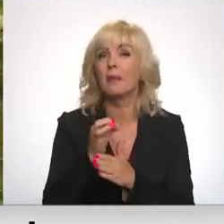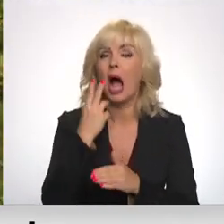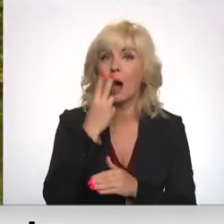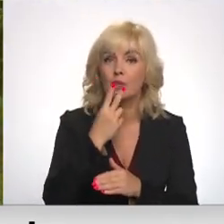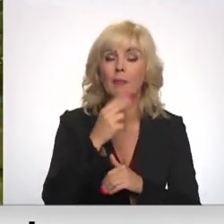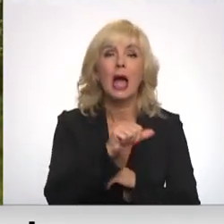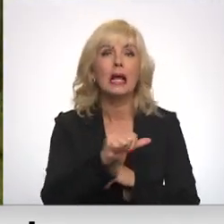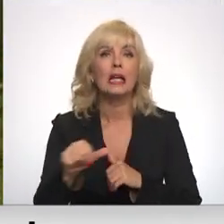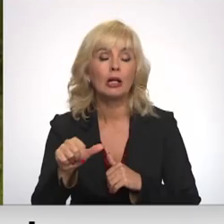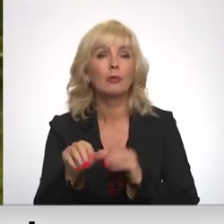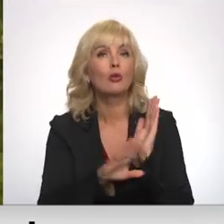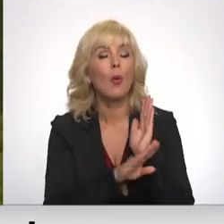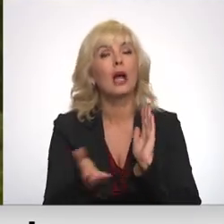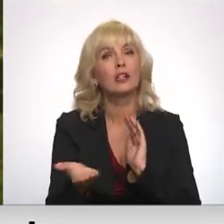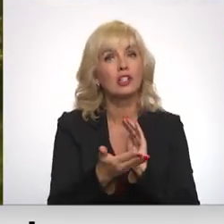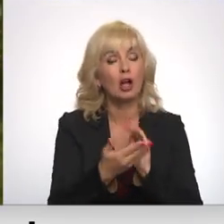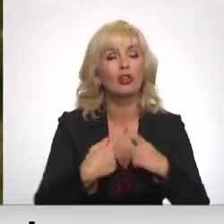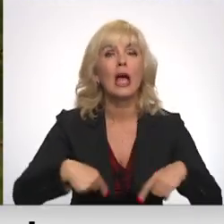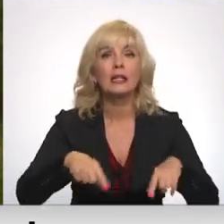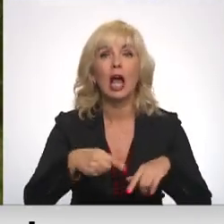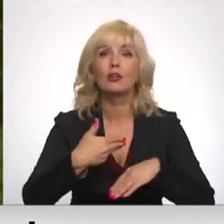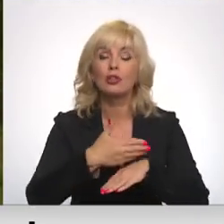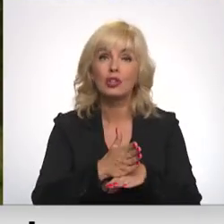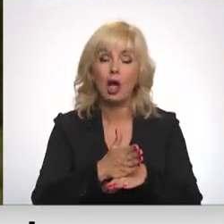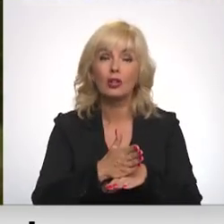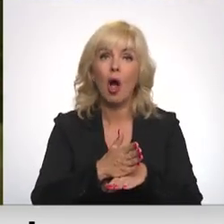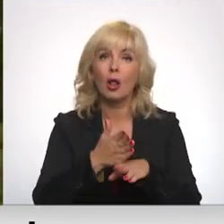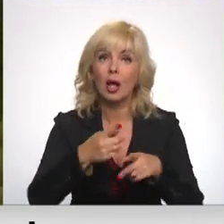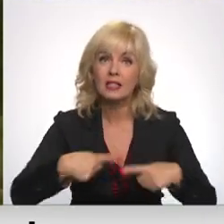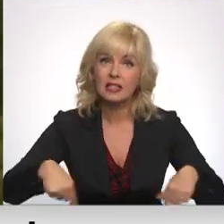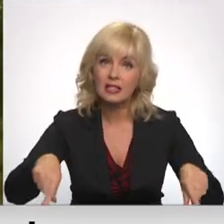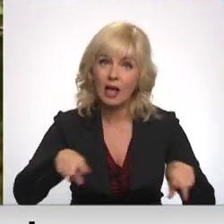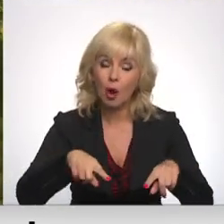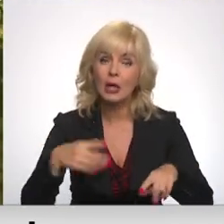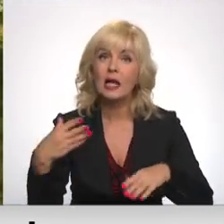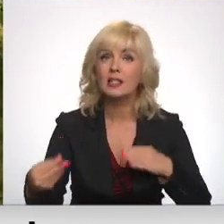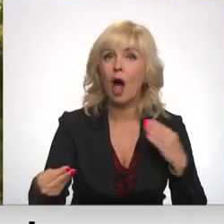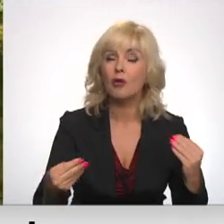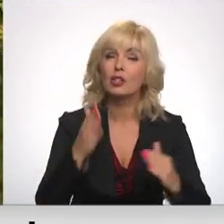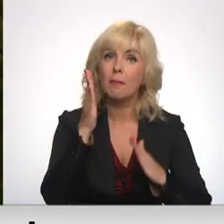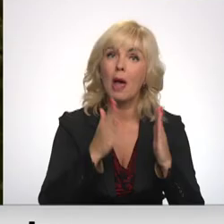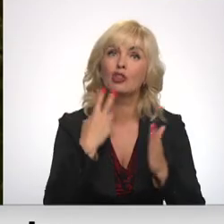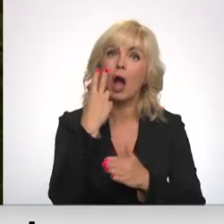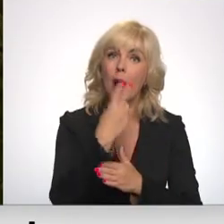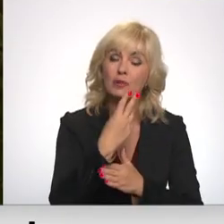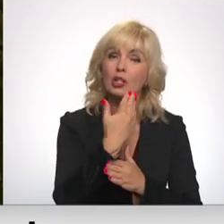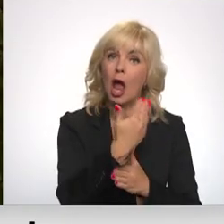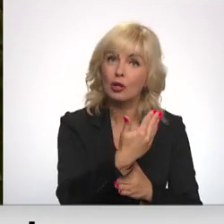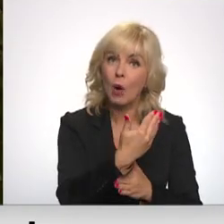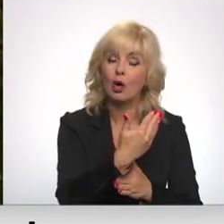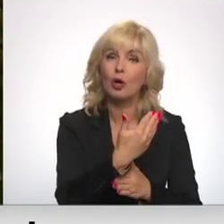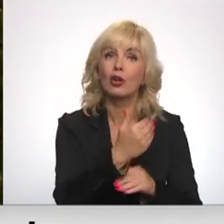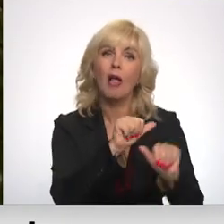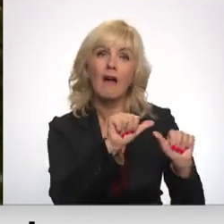ierobežos koku ciršanu. Teritorija būs sadalīta zonējumos, katrā no tiem būs savs meža apsaimniekošanas modelis.